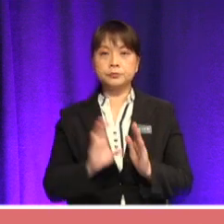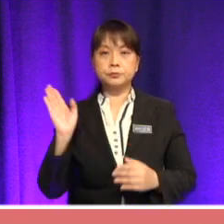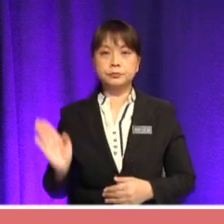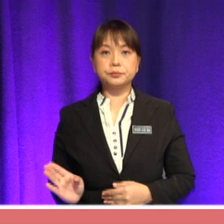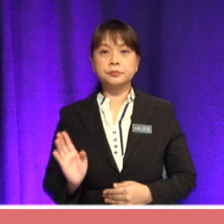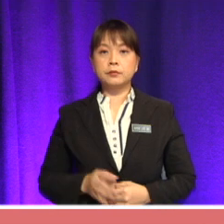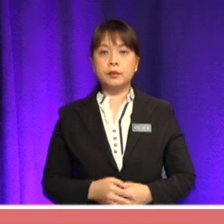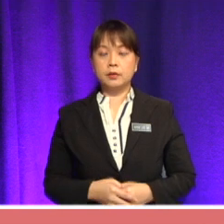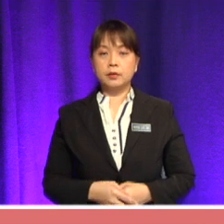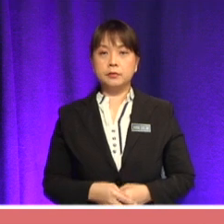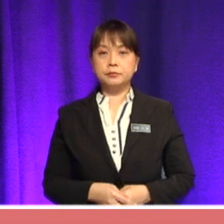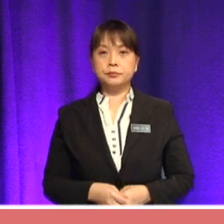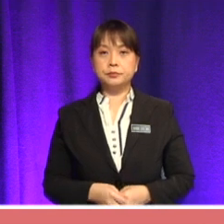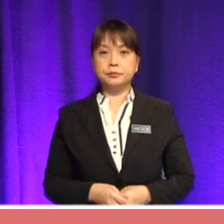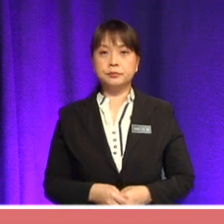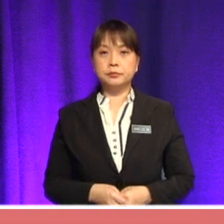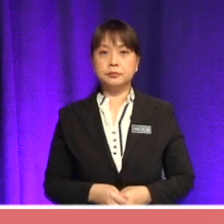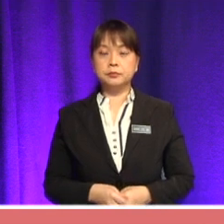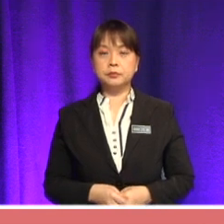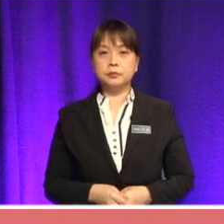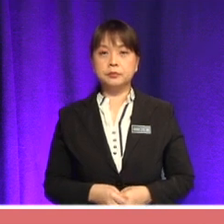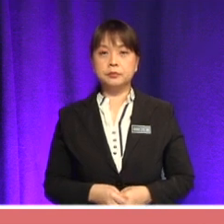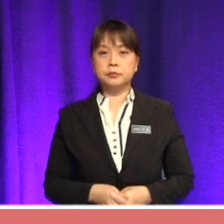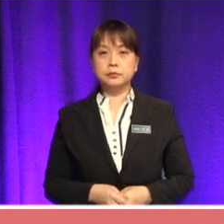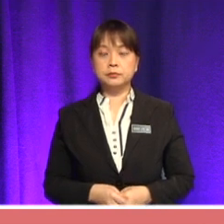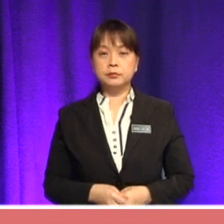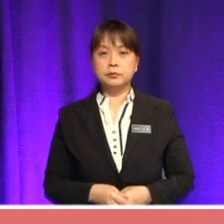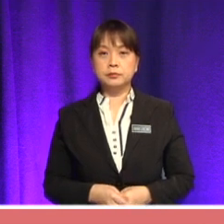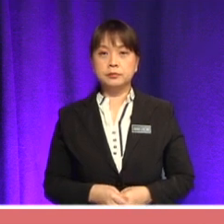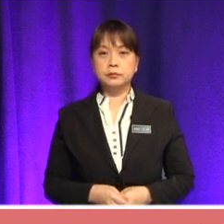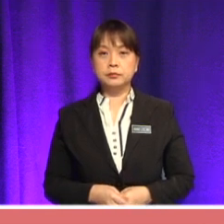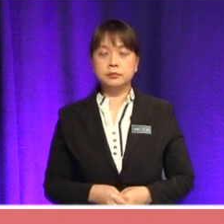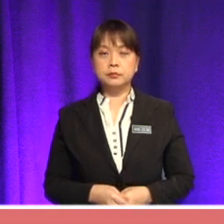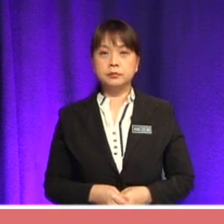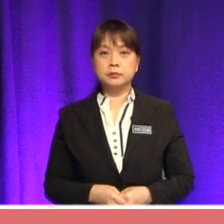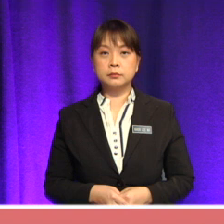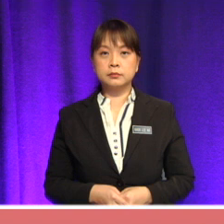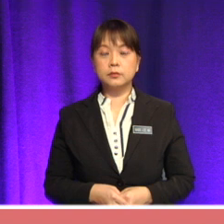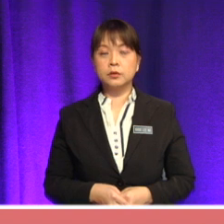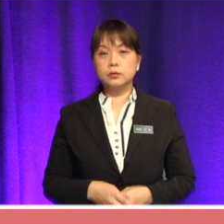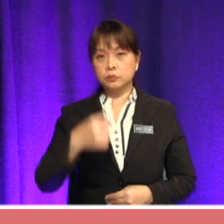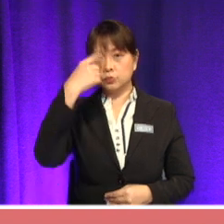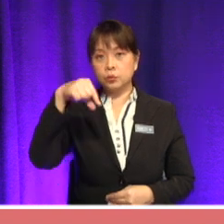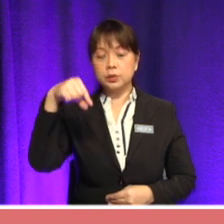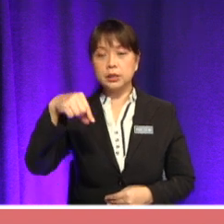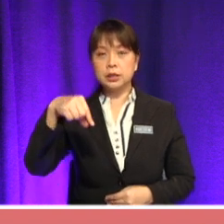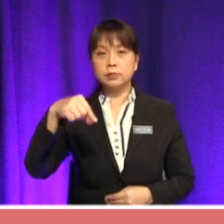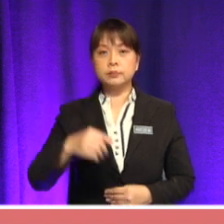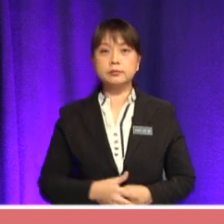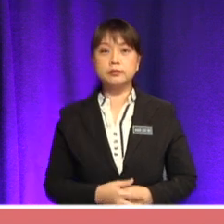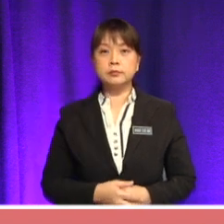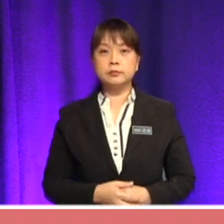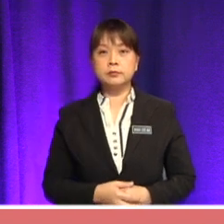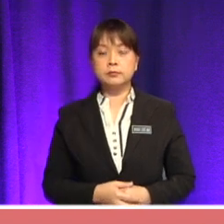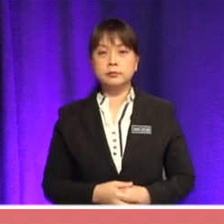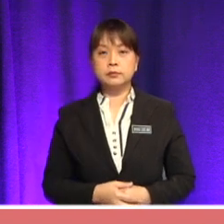beban ini mampu mengangkat adalah 40 n yang ungguh untuk sistem Q Bulog Ombo kecil 10 Ombo besarnya